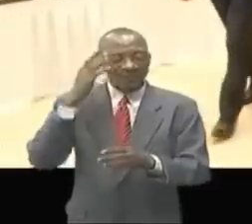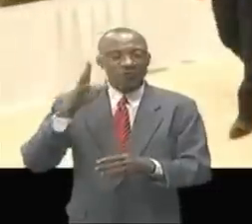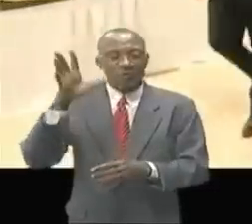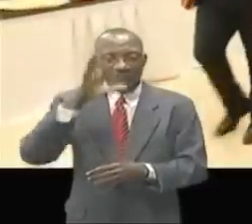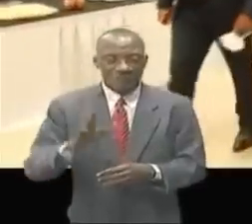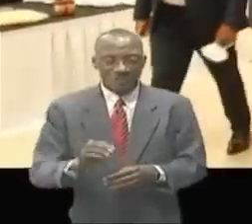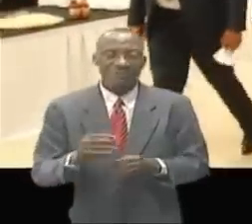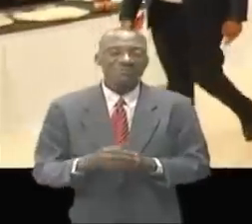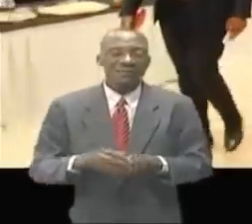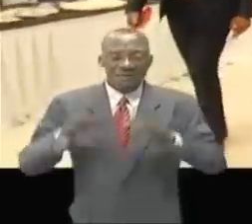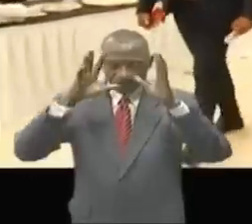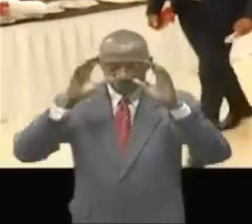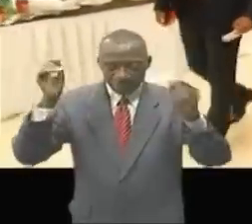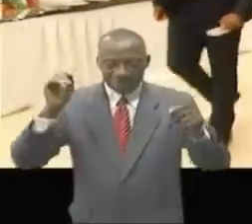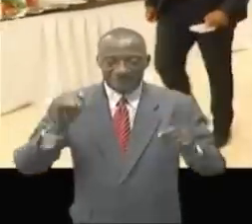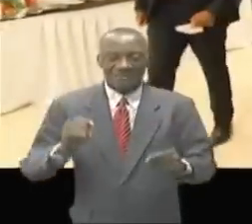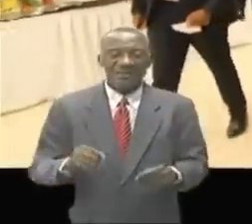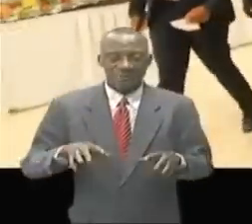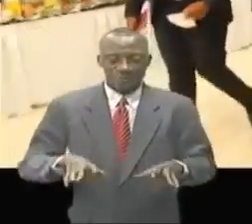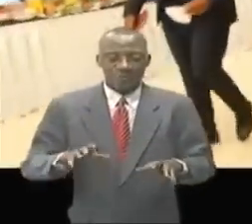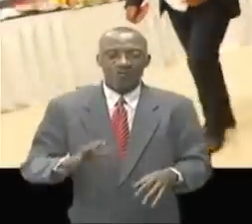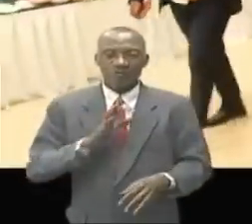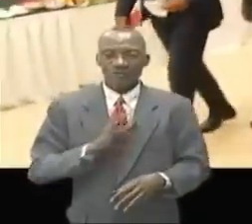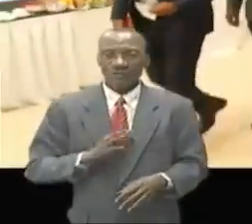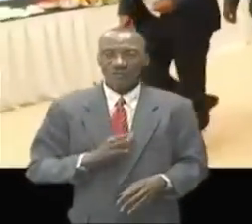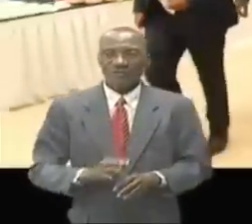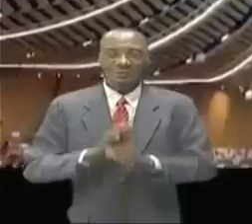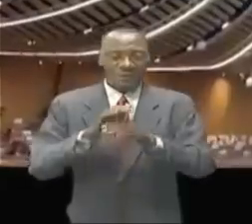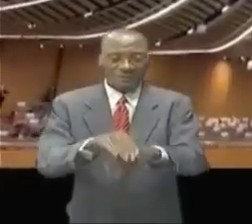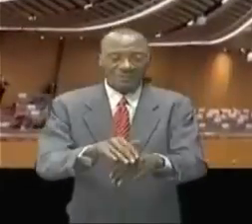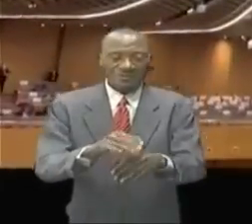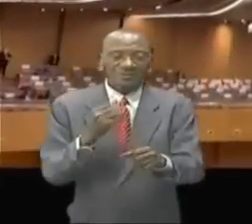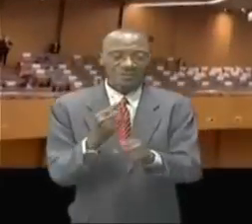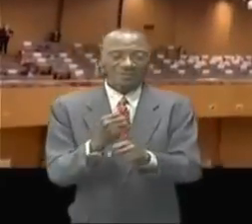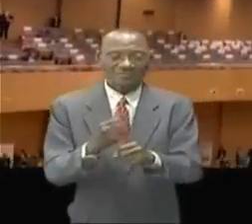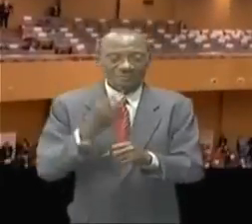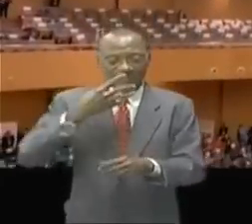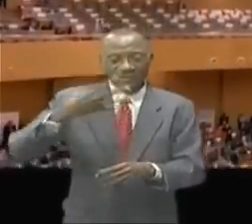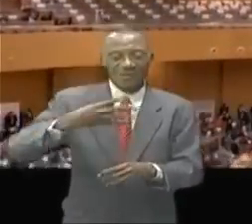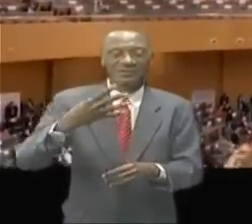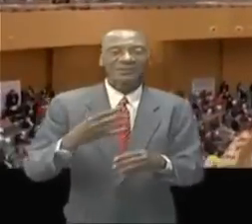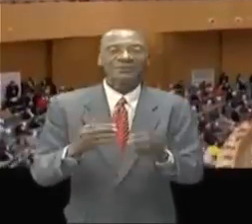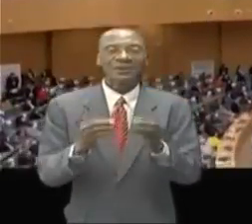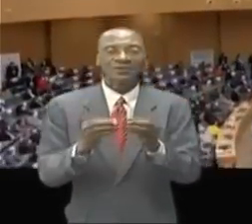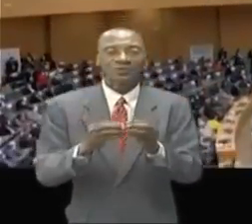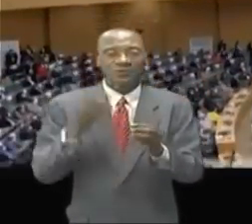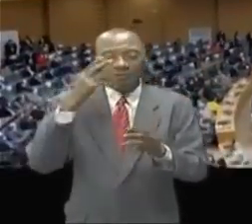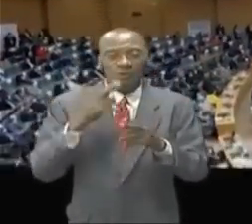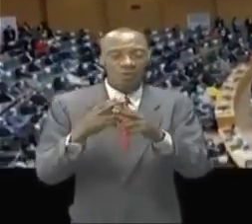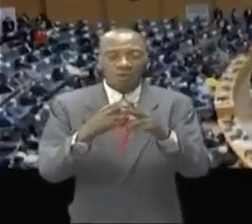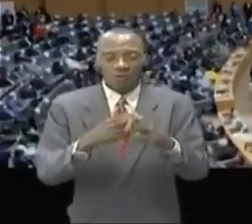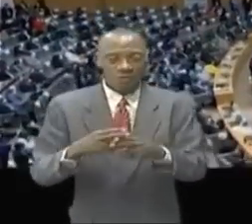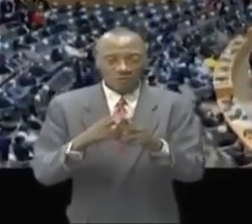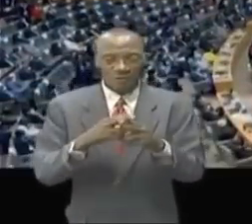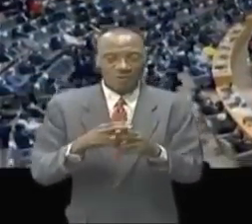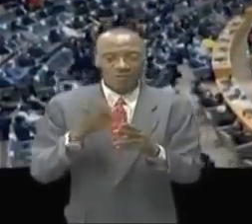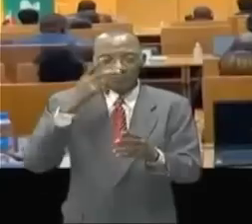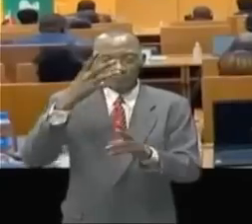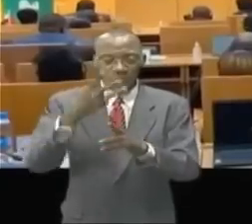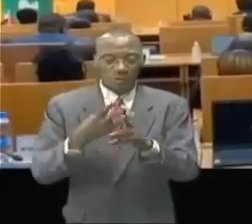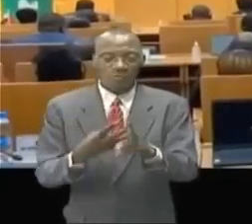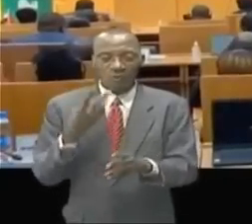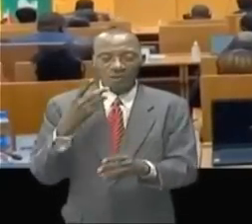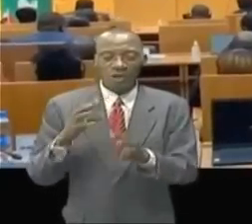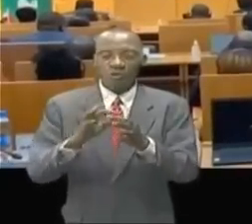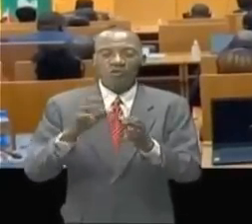président de la République, Félix-Antoine Tshisekedi Tshilombo, a participé aux travaux de la 4e réunion de coordination semestrielle de l'Union africaine